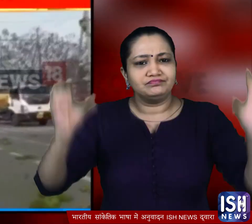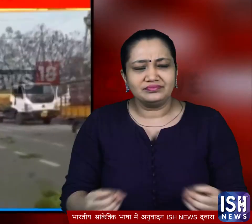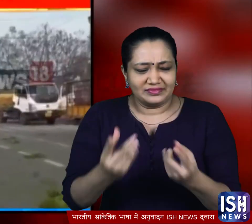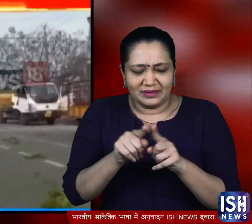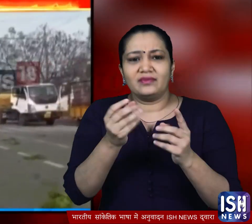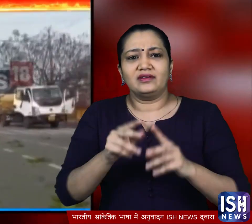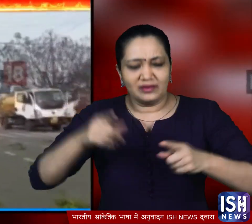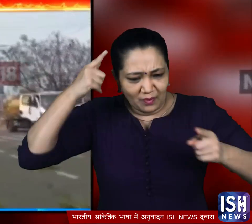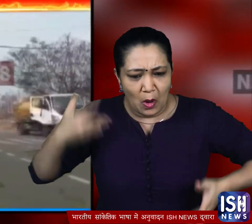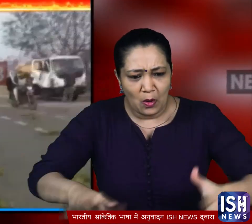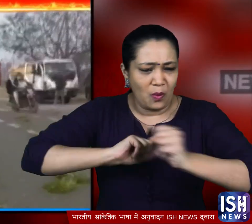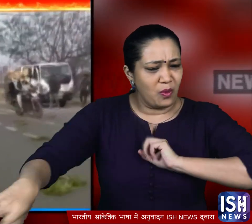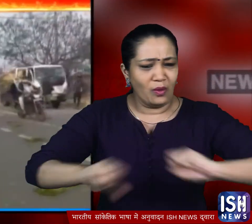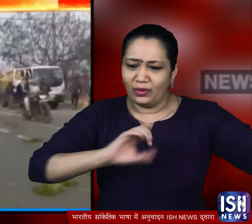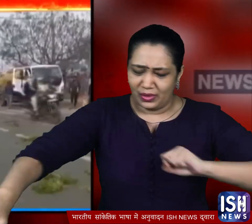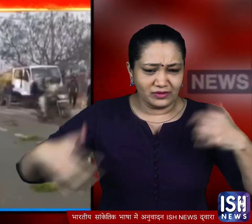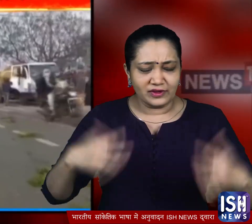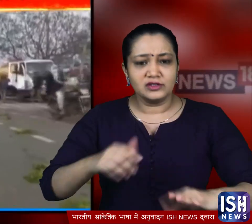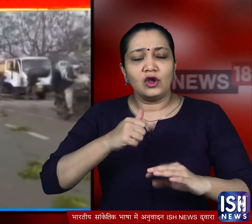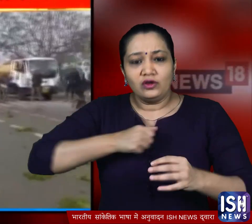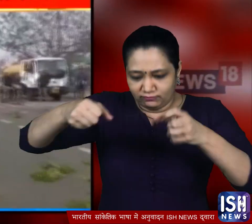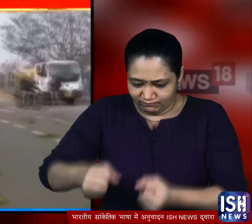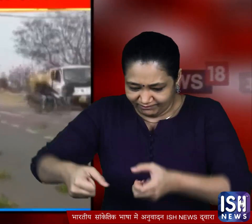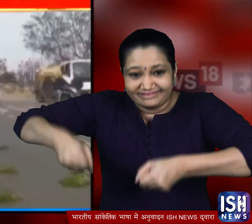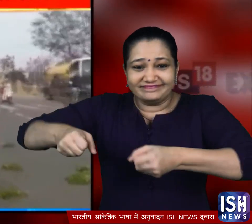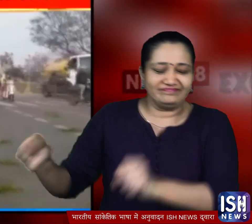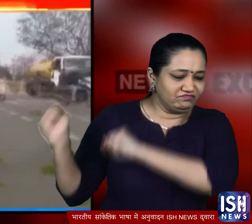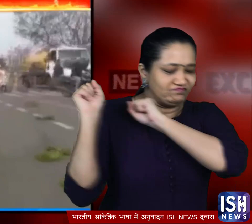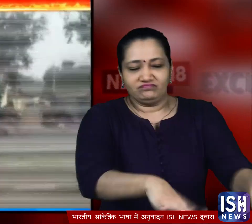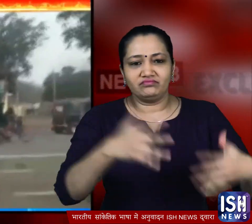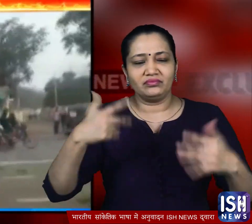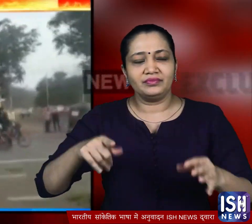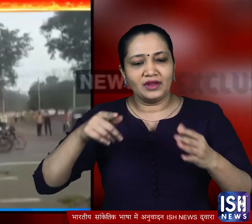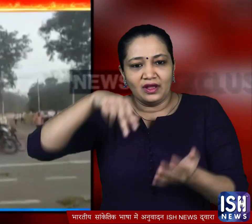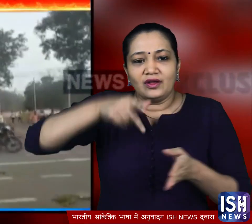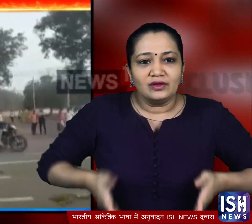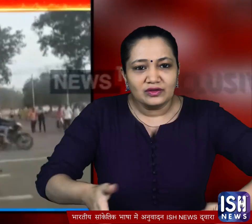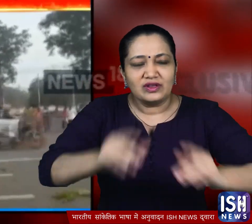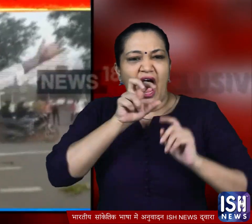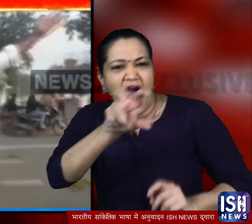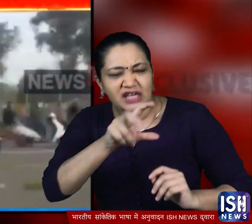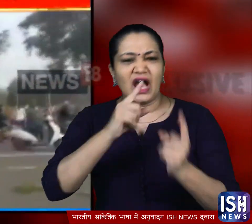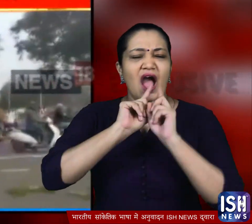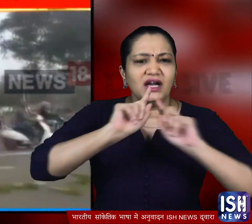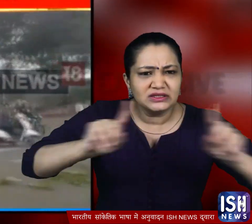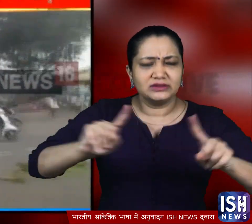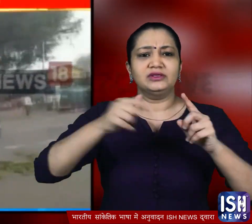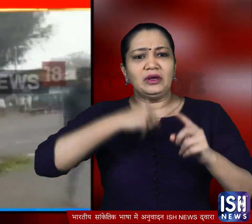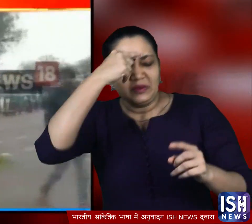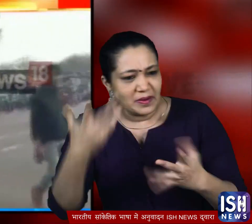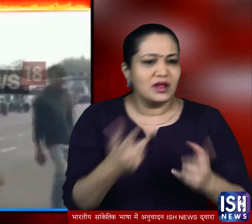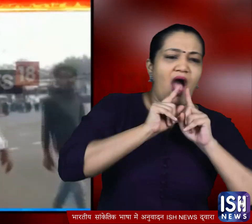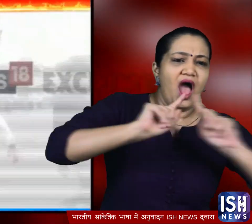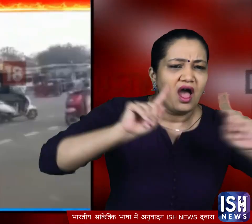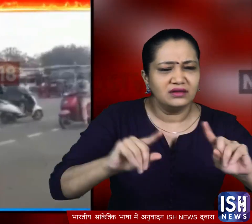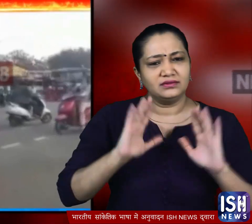रखी सारी सब्जियां सड़क पर फेंक दी। इसके बाद उसने अपना झोला भी वहीं फेंक दिया और फिर सड़क किनारे खड़े लोगों से चीख चीख कर अपनी